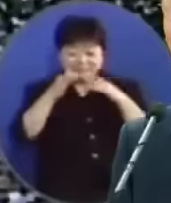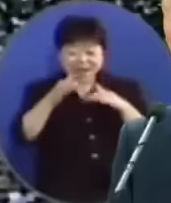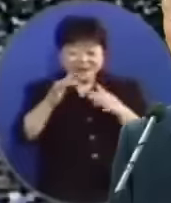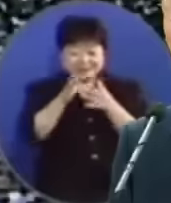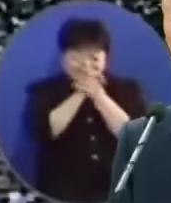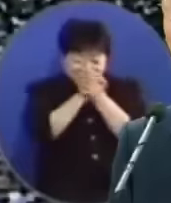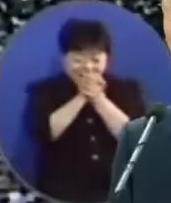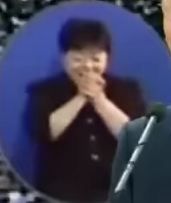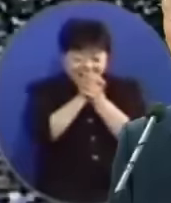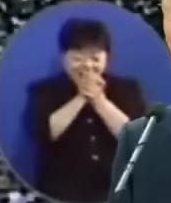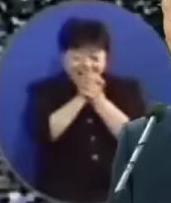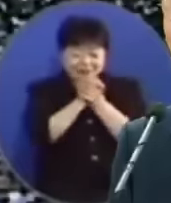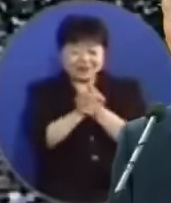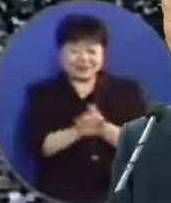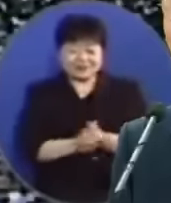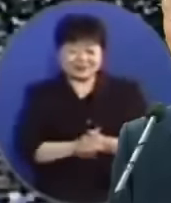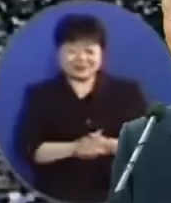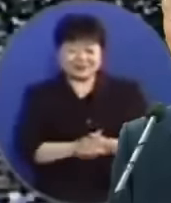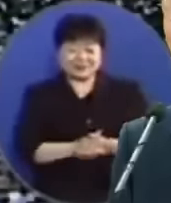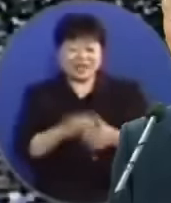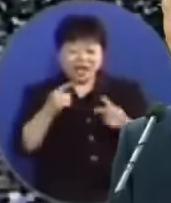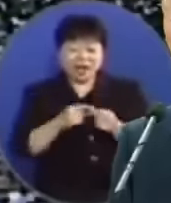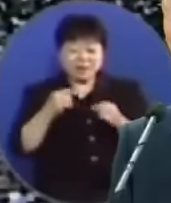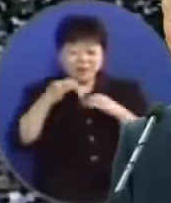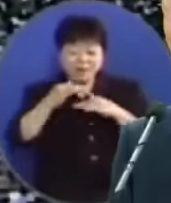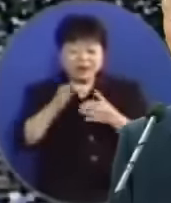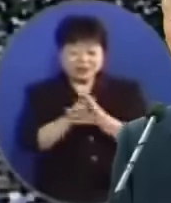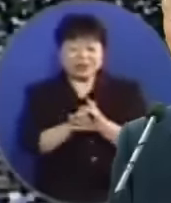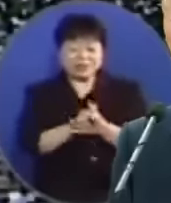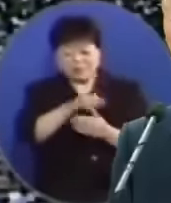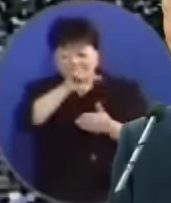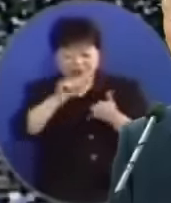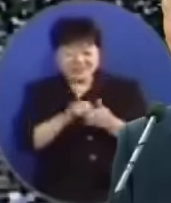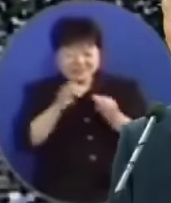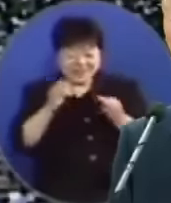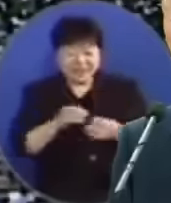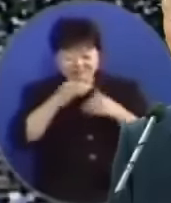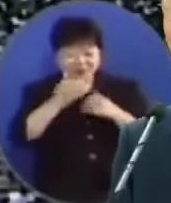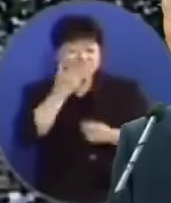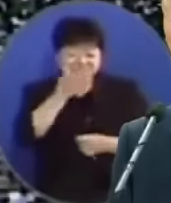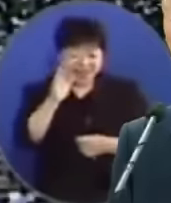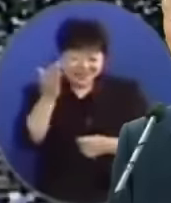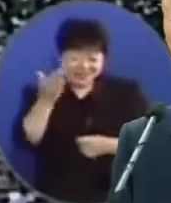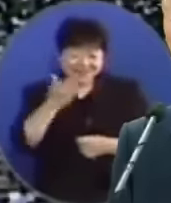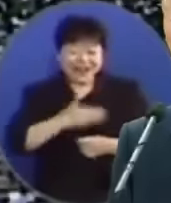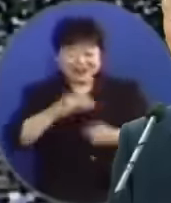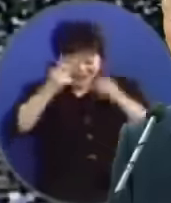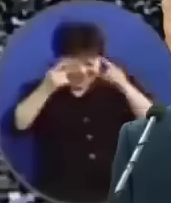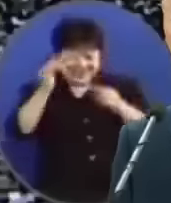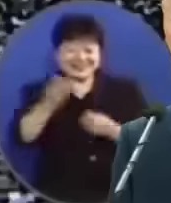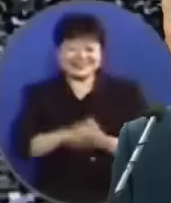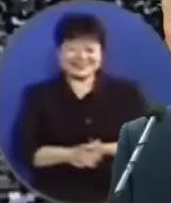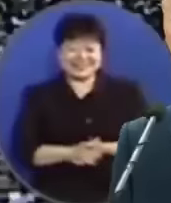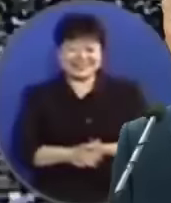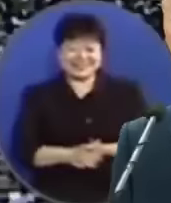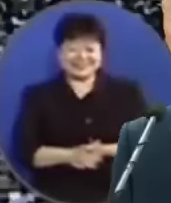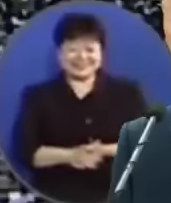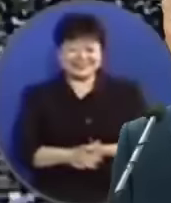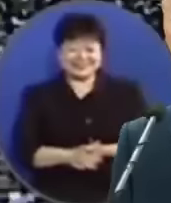늘 기도하면서 깨닫고 보니까 한 번 방언으로 기도하면 평생에 늘 방언으로 기도하게 된 것을 알게 된 것입니다.